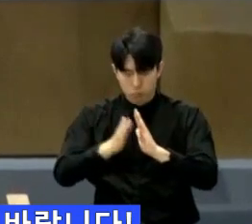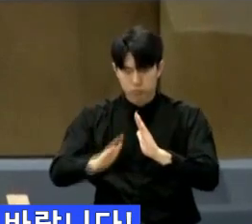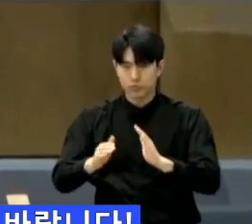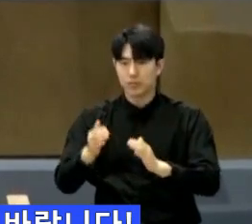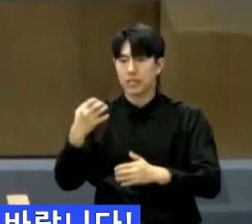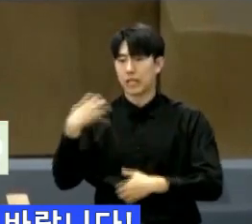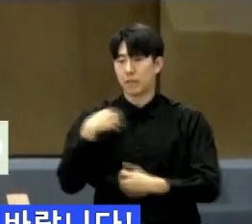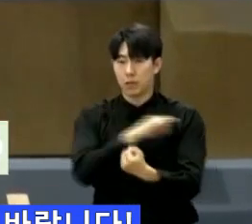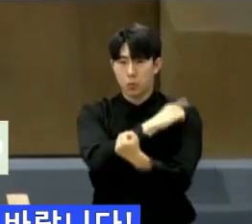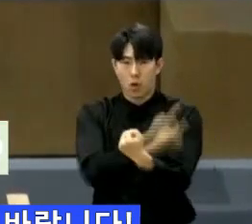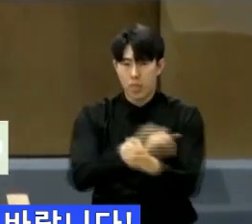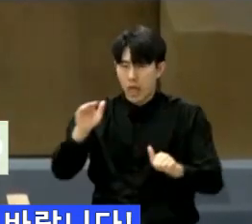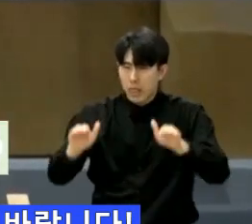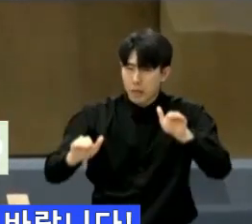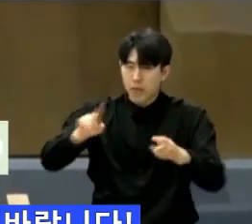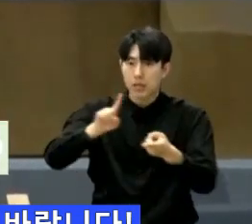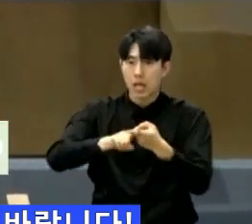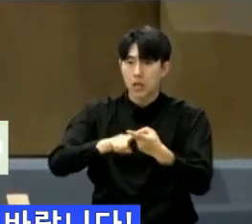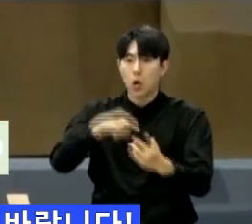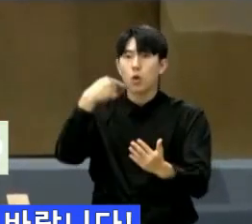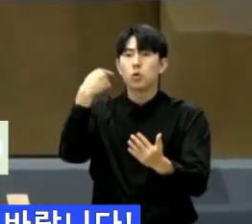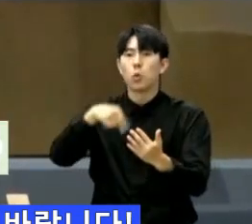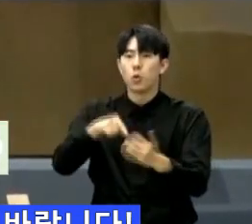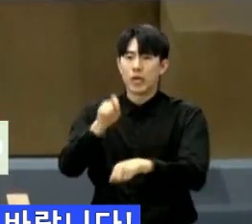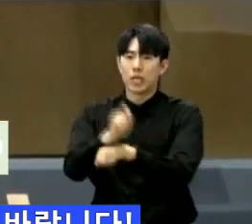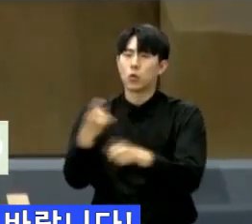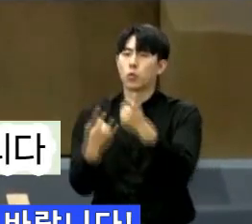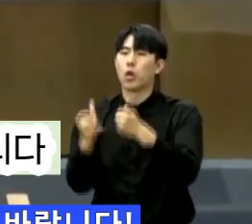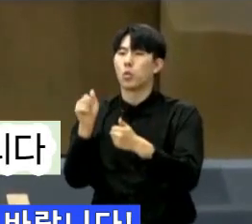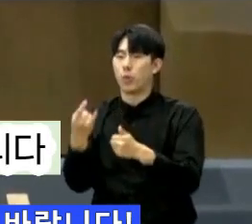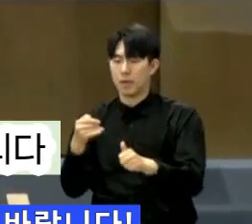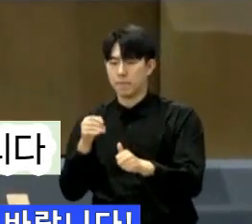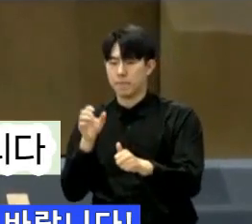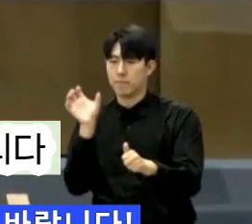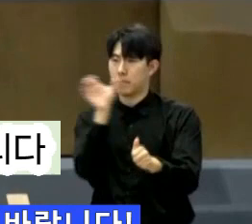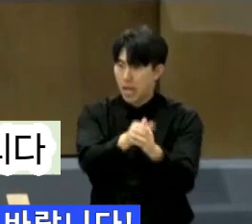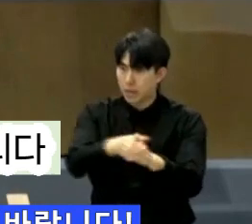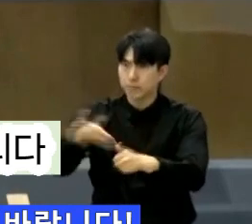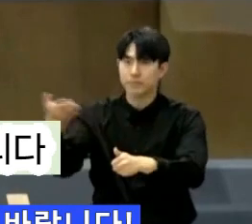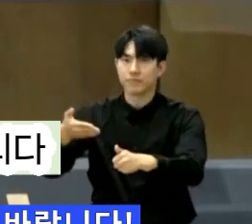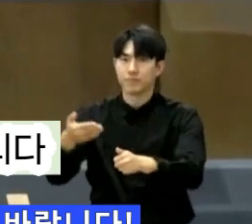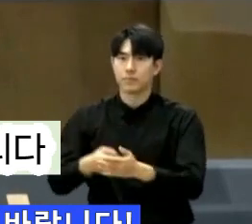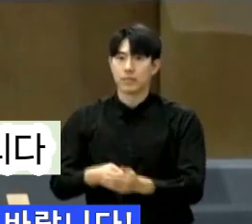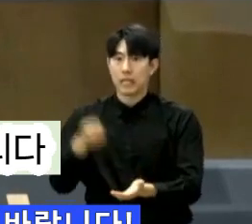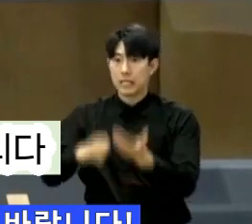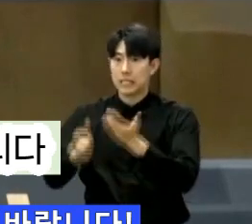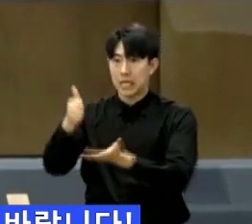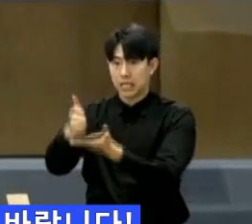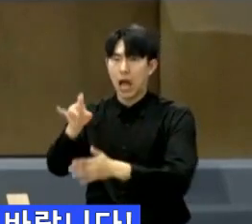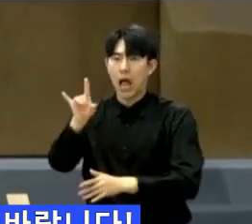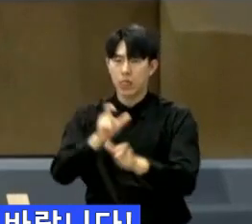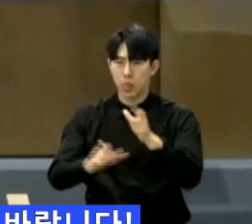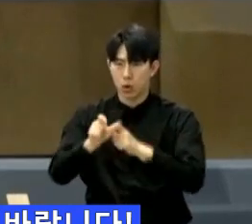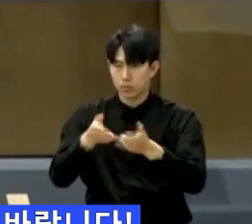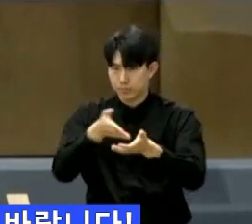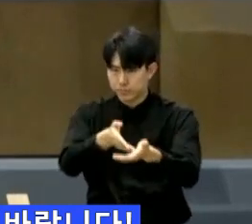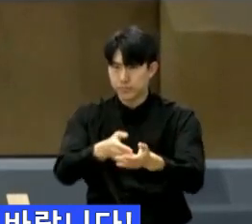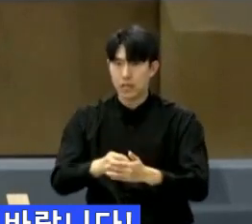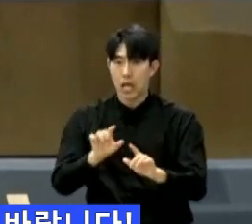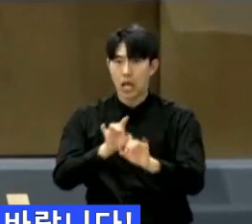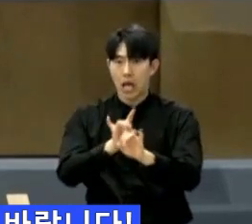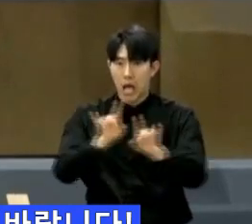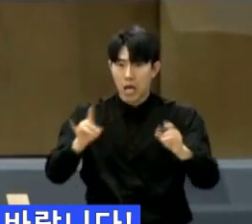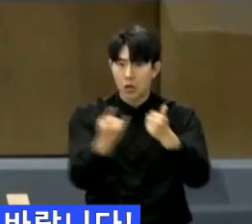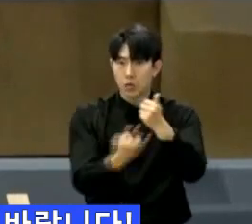건의안을 반드시 교육행정위원회로 결정해 주시기 바랍니다. 마지막으로 의장님께 한 가지 더 건의드리겠습니다. 각 위원회를 포함한